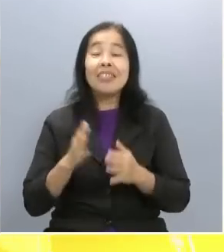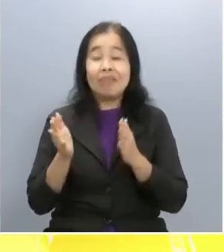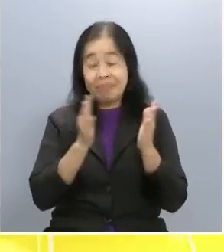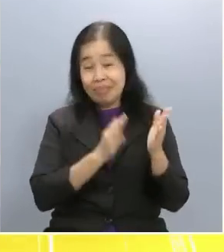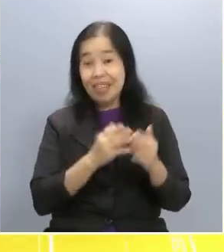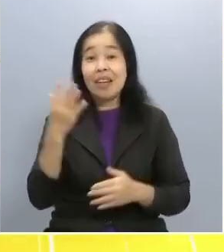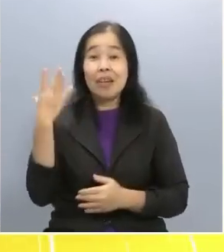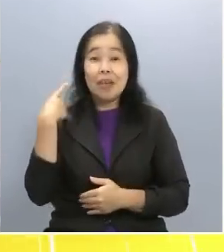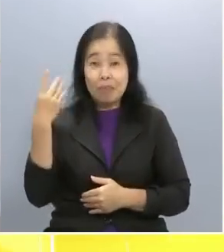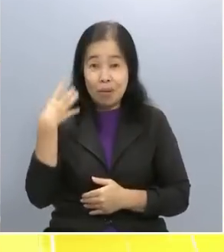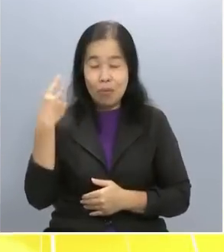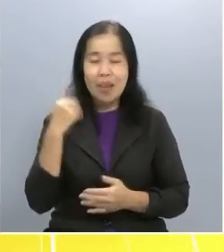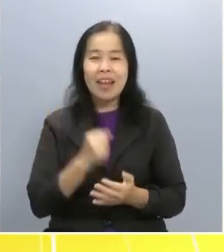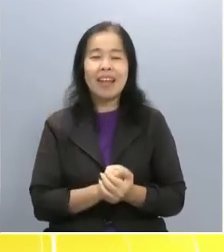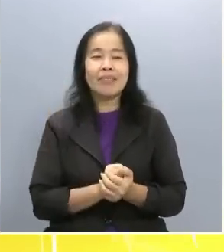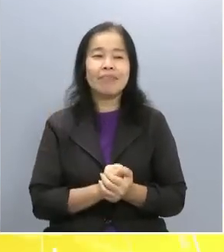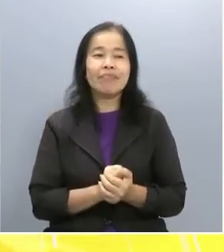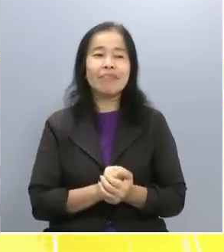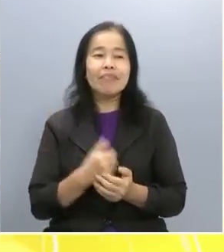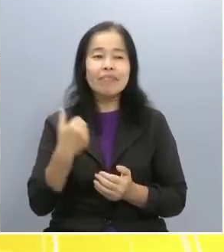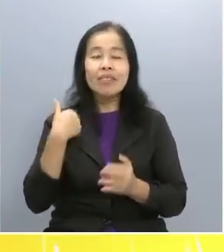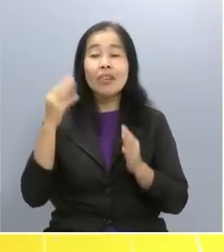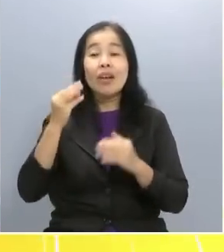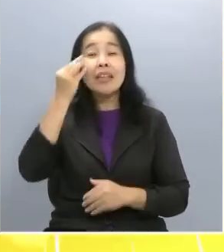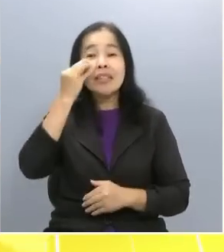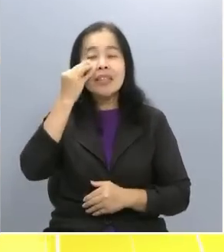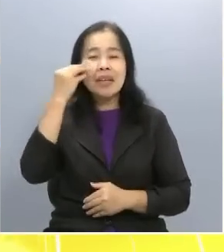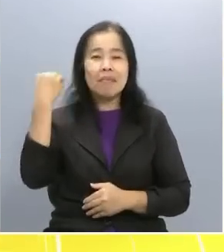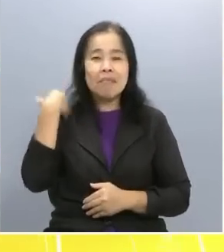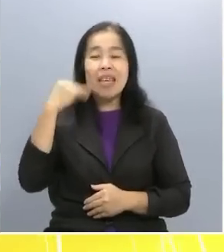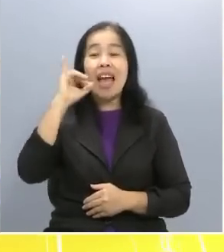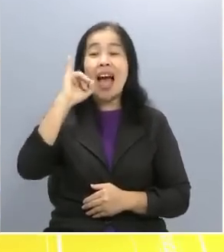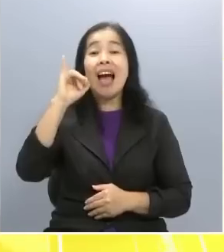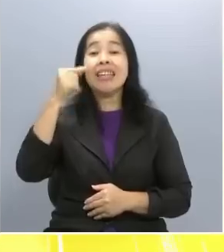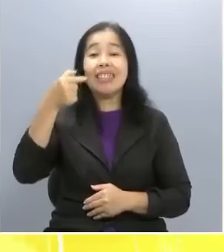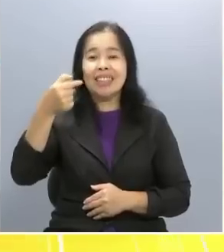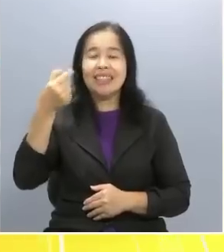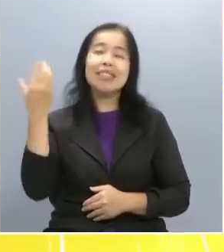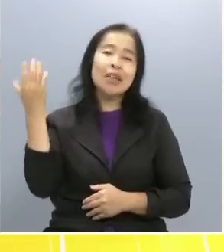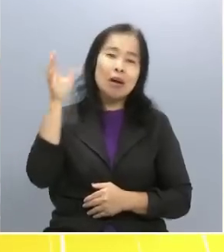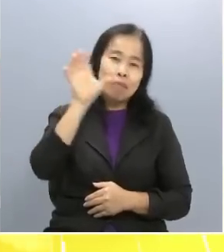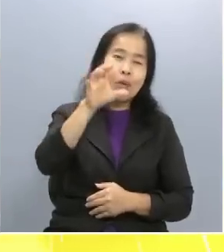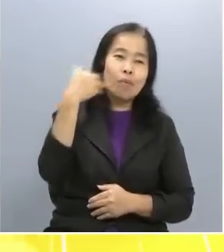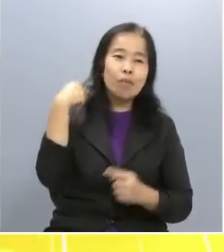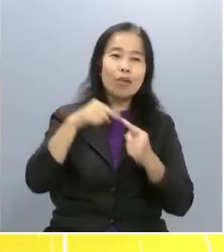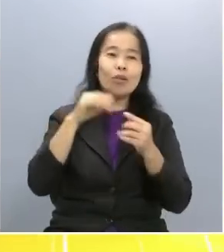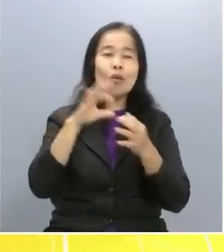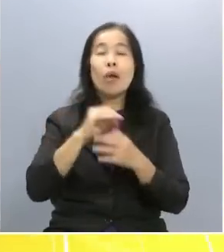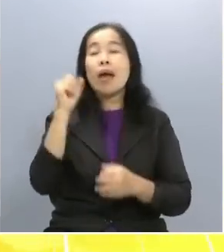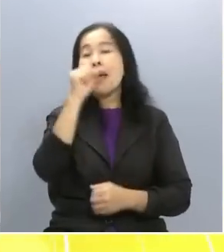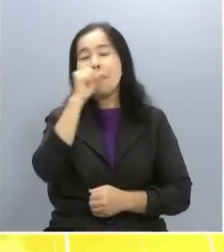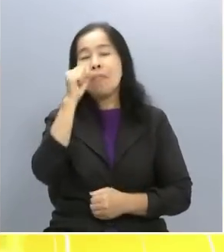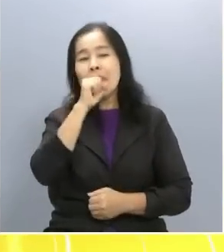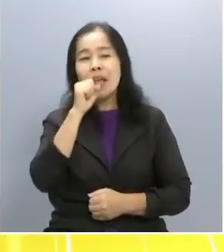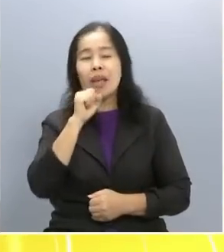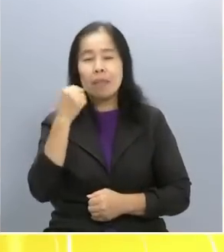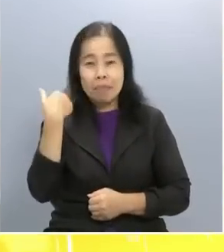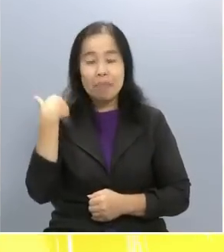านนี้หลังเสร็จรายการกลับไปเจ้าตัวไปโพสต์ไอจี ใช่ค่ะ พูดถึงเรื่องเพลงขอจันทร์ซึ่งมีช่วงนึ